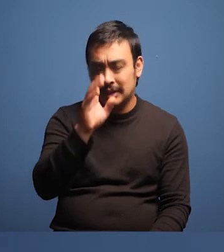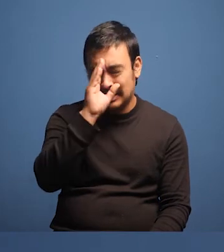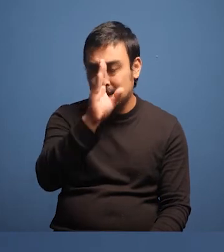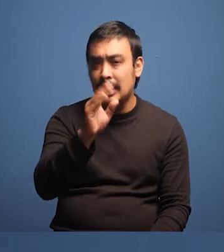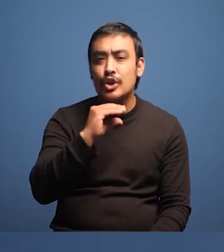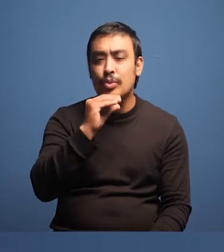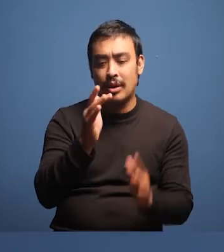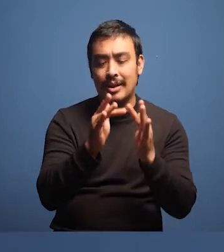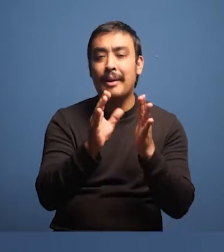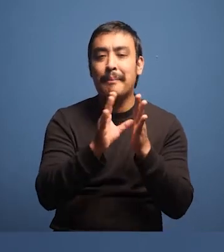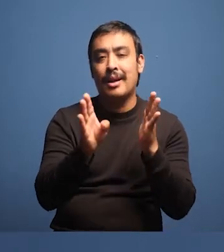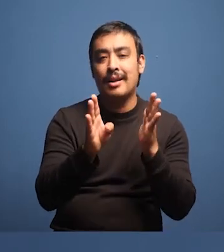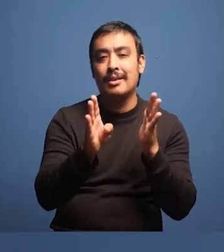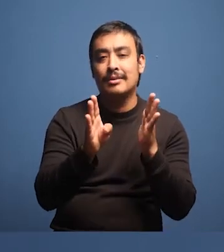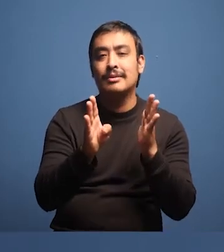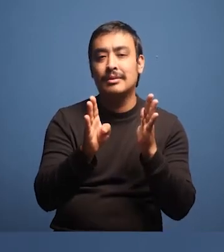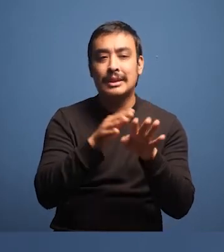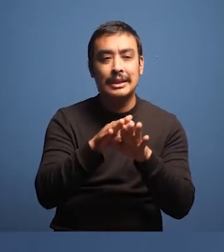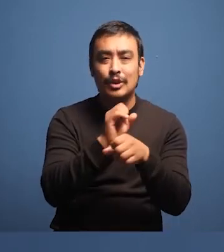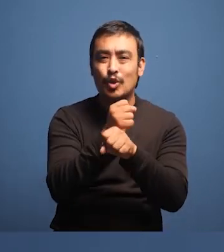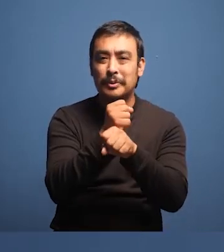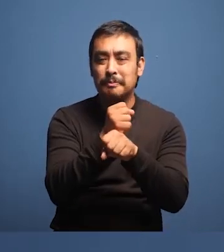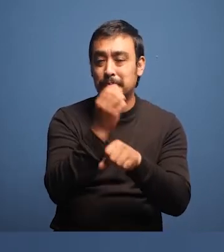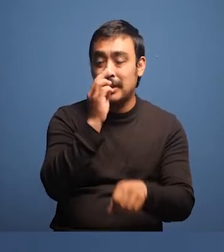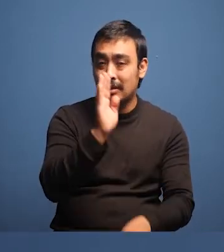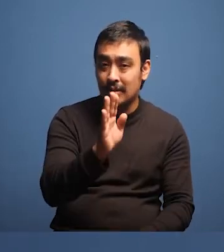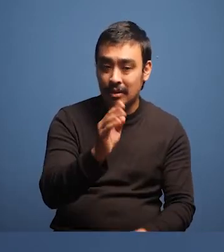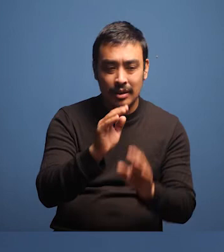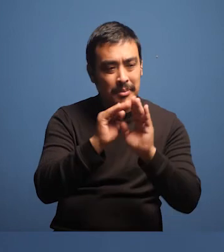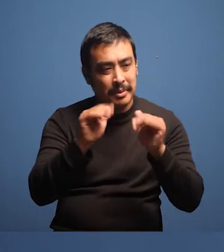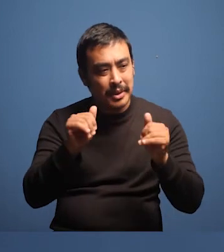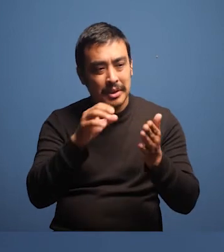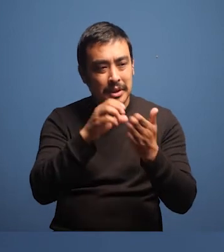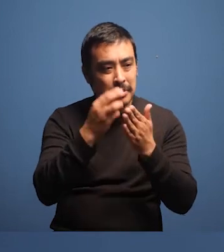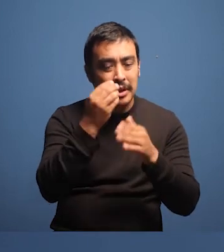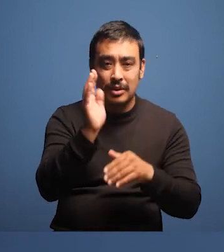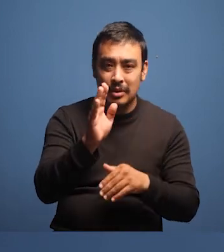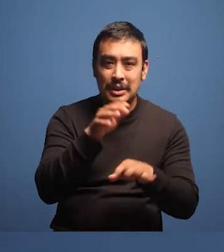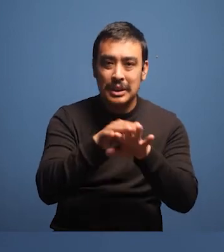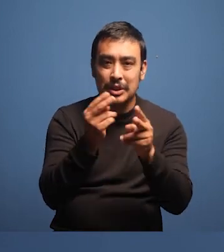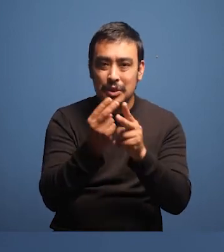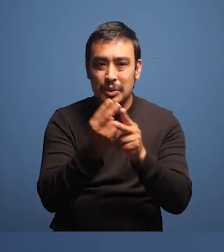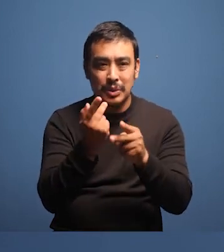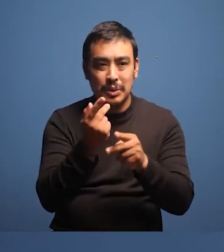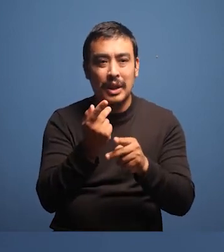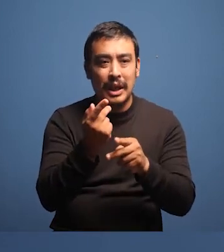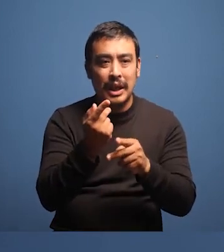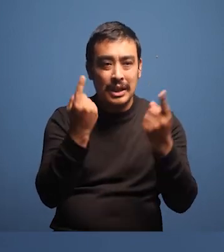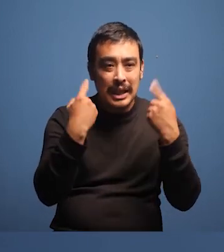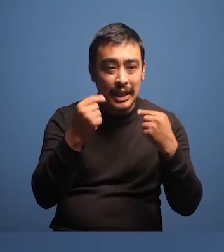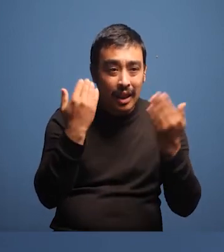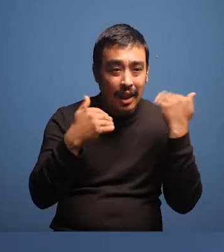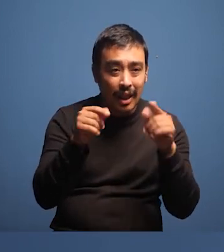चाहिँ अनलाइनबाट चाहिँ यो अनलाइन प्लेटफर्मबाट चाहिँ भिक्टिम भइरहनु भएको हुन्छ होइन। डिफ्रेन्ट फर्ममा चाहिँ हुने गर्छ। प्रायःलाई चाहिँ अब एब्युज भन्ने बित्तिकै फिजिकल एब्युज भनेर